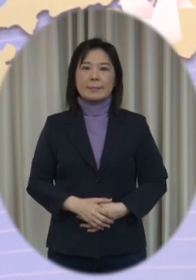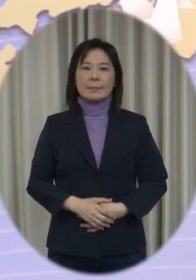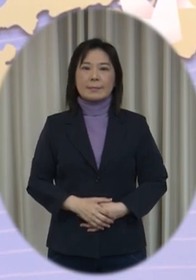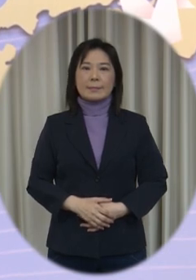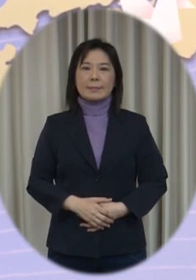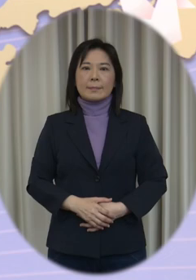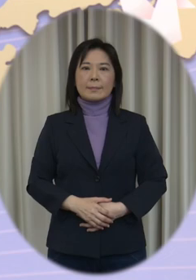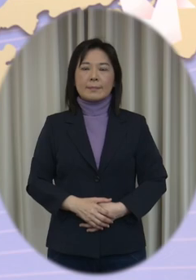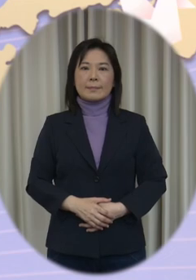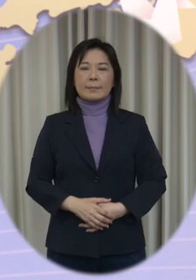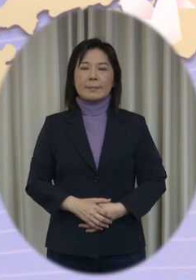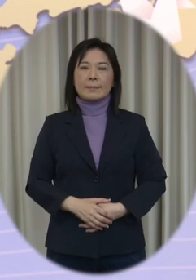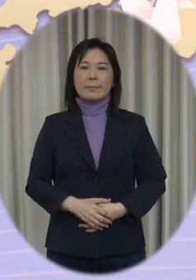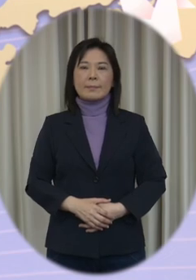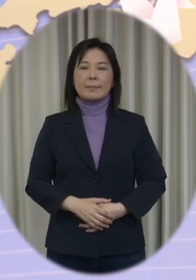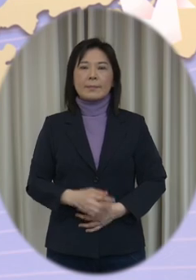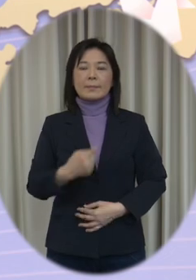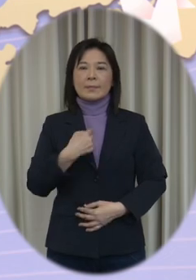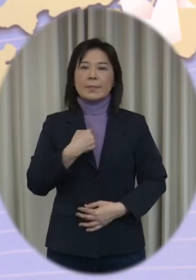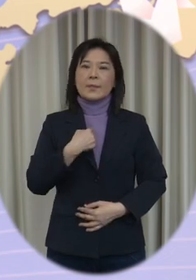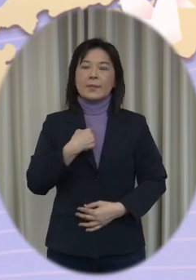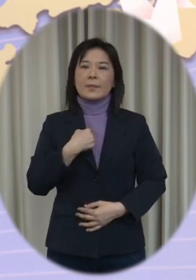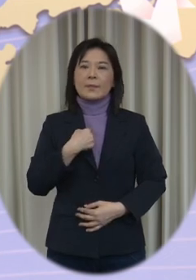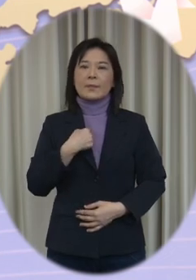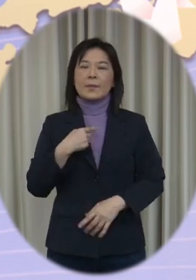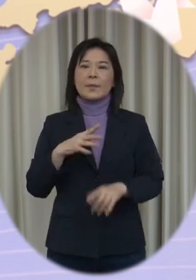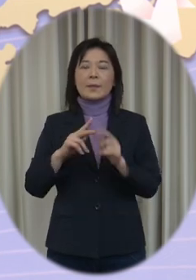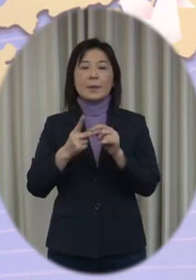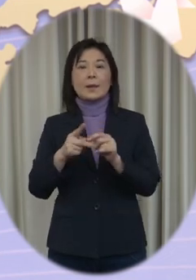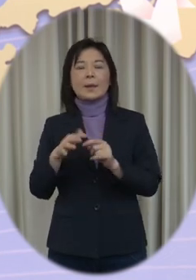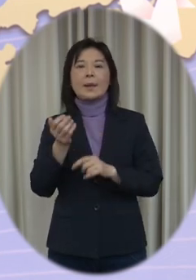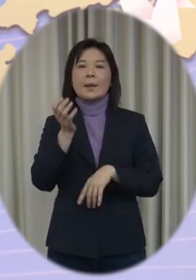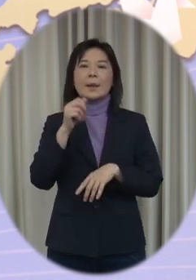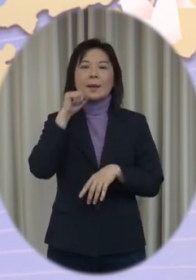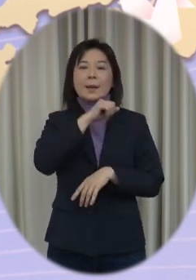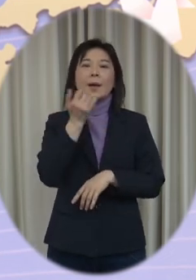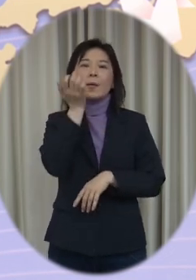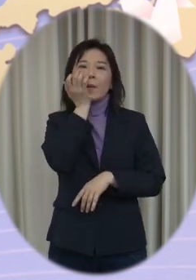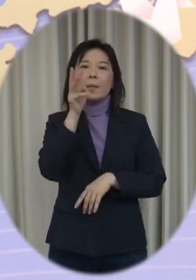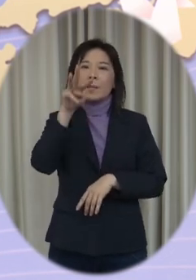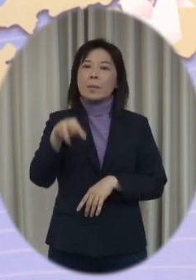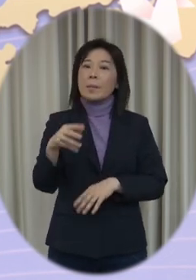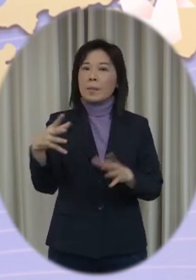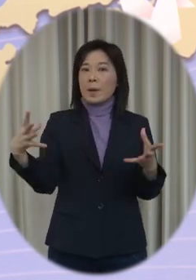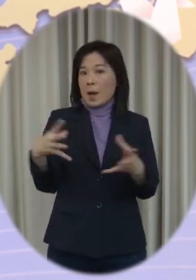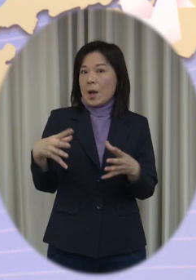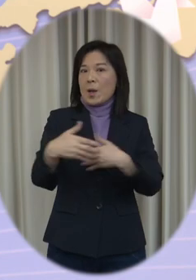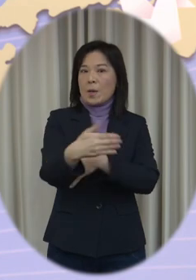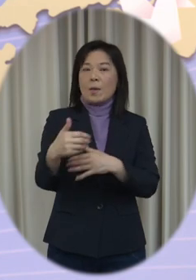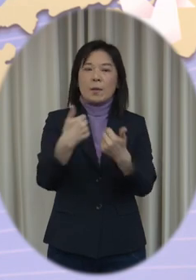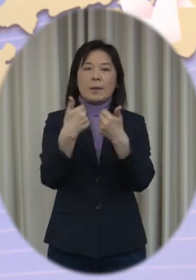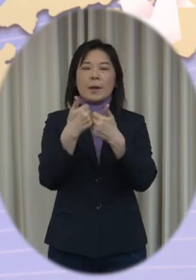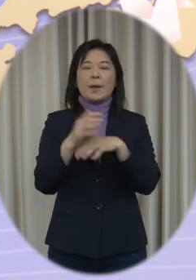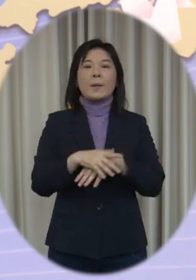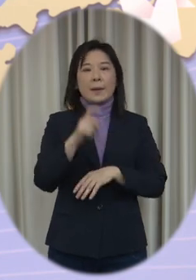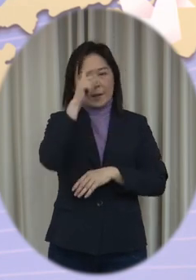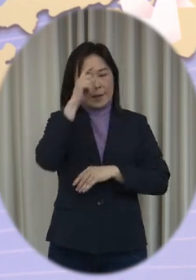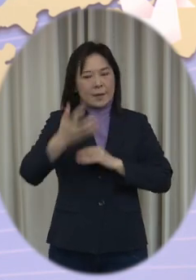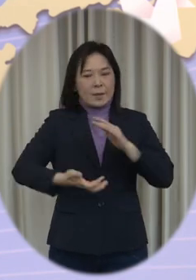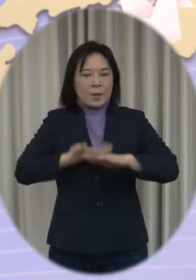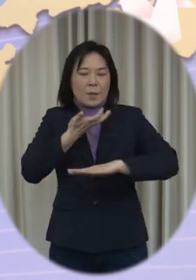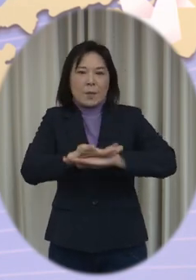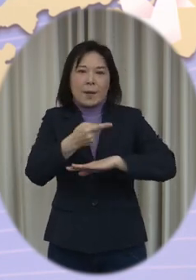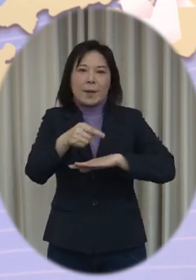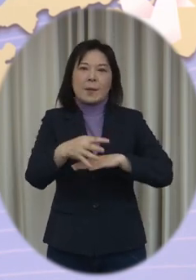ります。 我等在台湾的石川县同乡会为回报台湾民众温馨